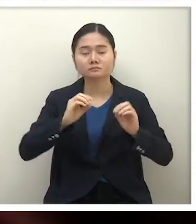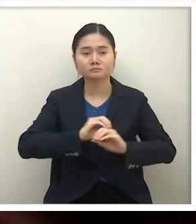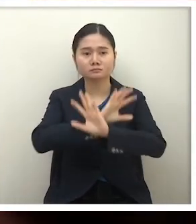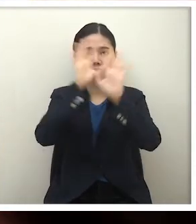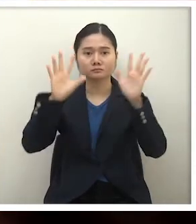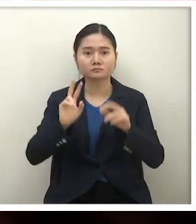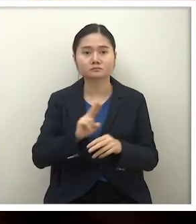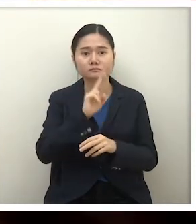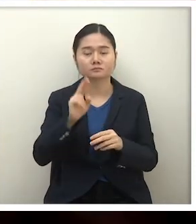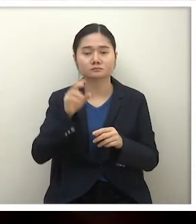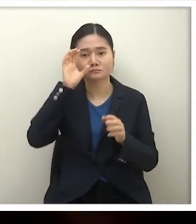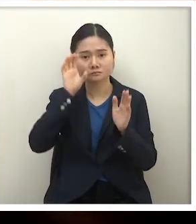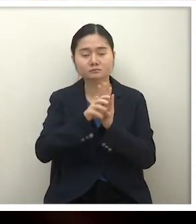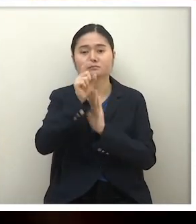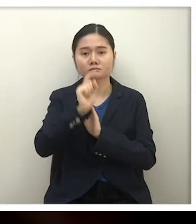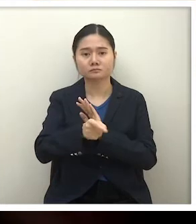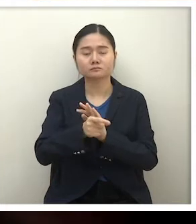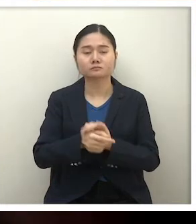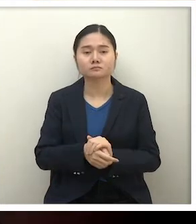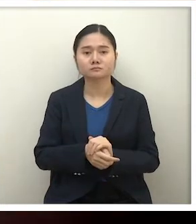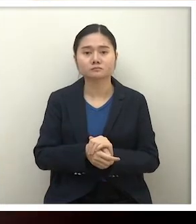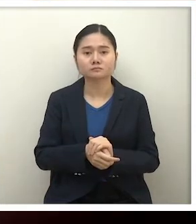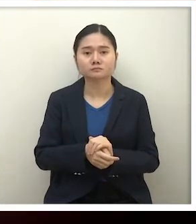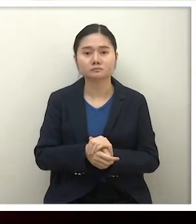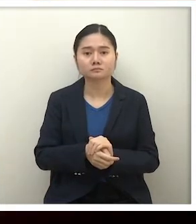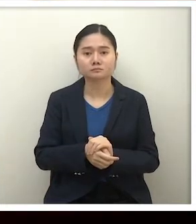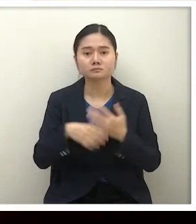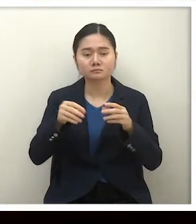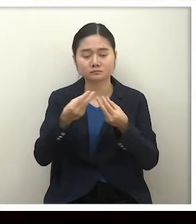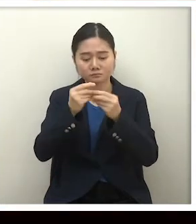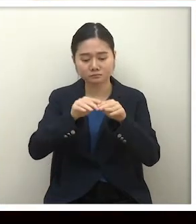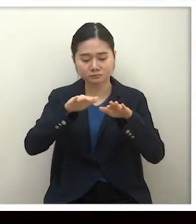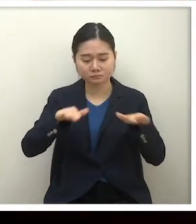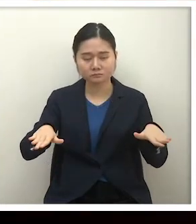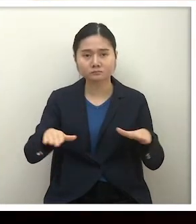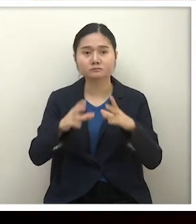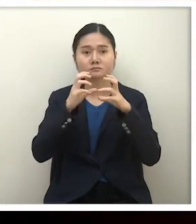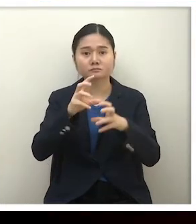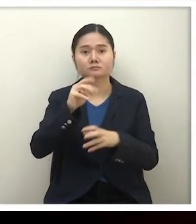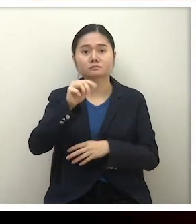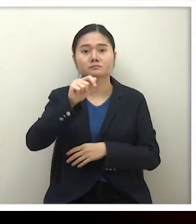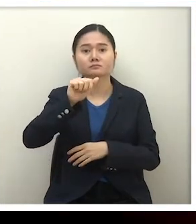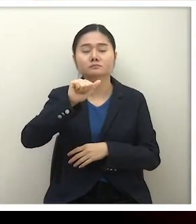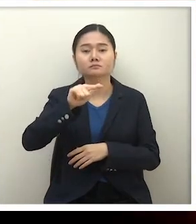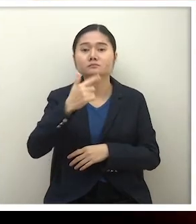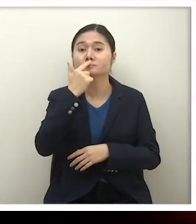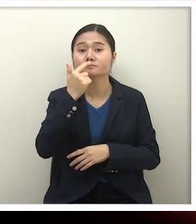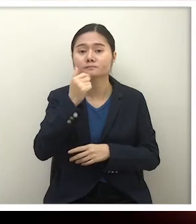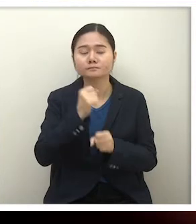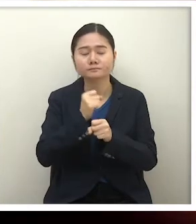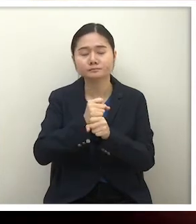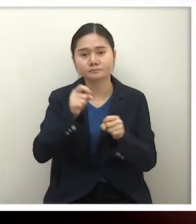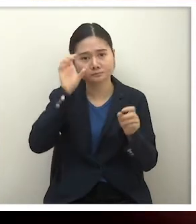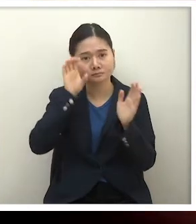เนี่ยเราก็ใช้ภาพจริงๆเลยนะครับแล้วก็พื้นที่เป็นอิฐมอนนะครับอิฐแดงเนี่ยครับเราก็ใช้ภาพจริง